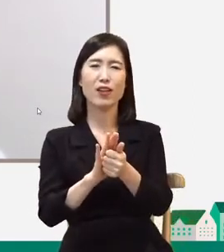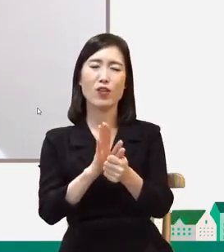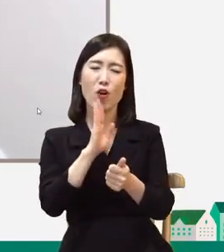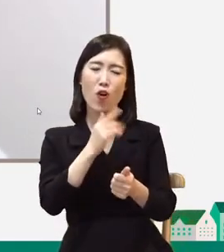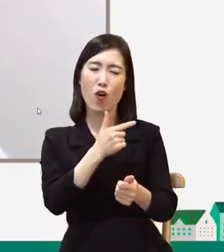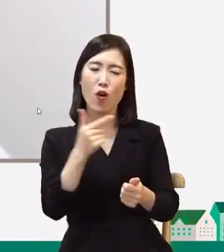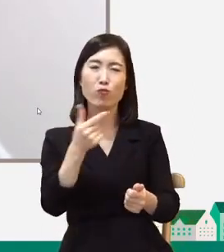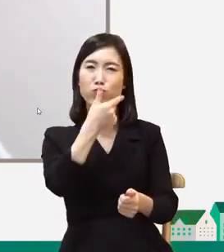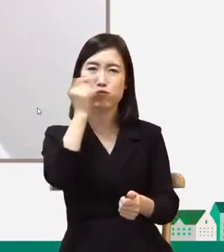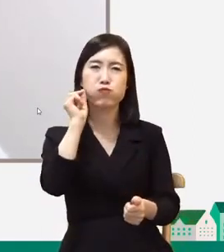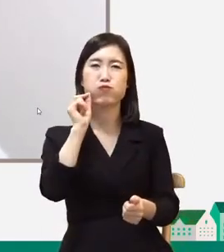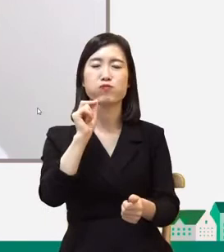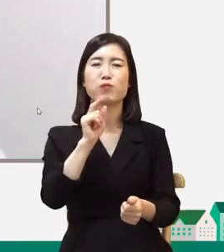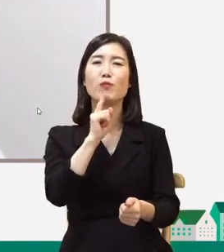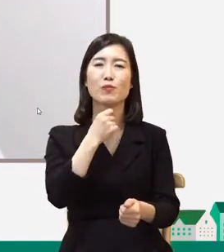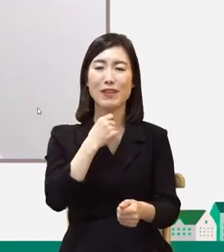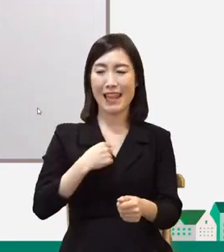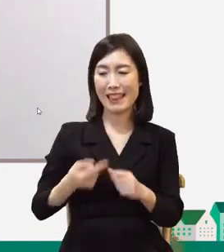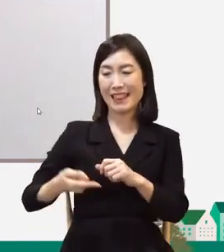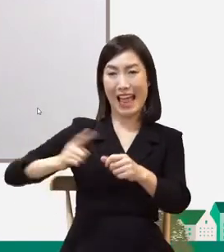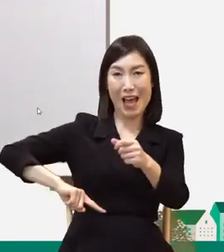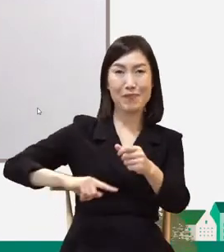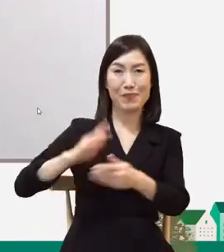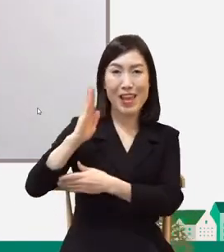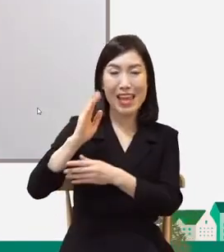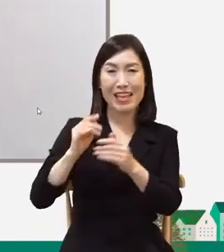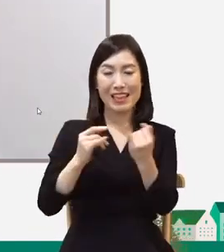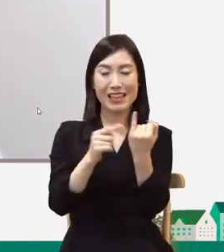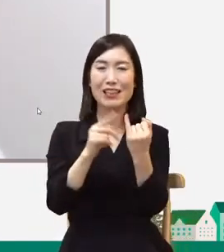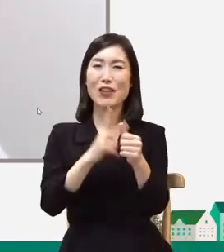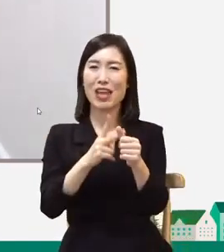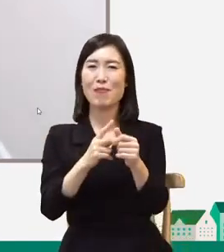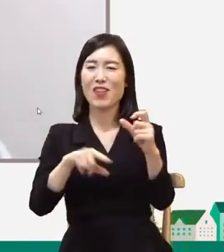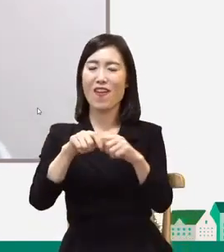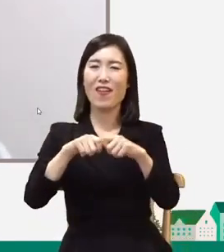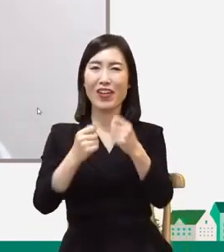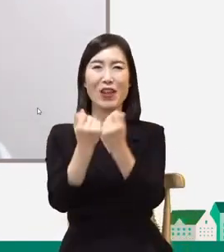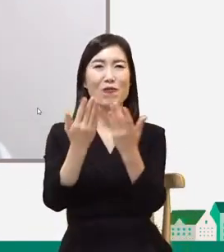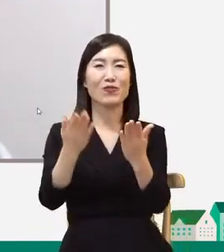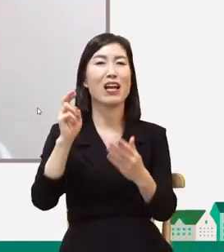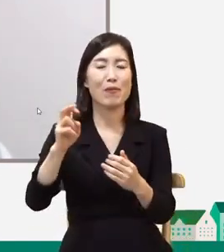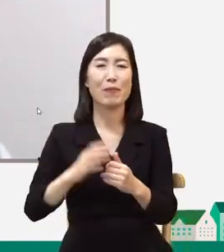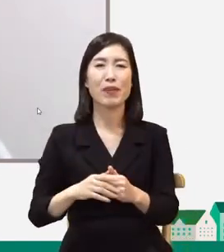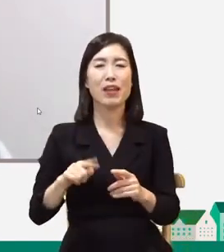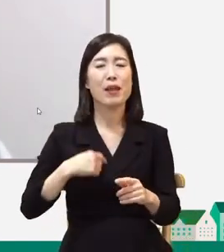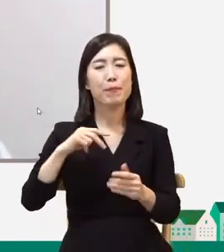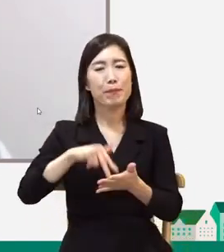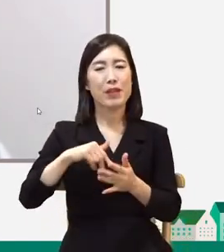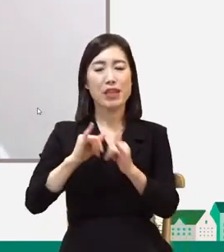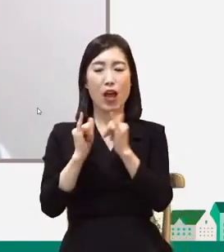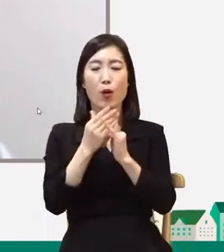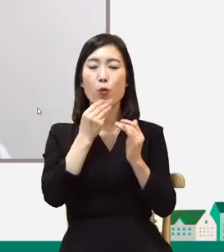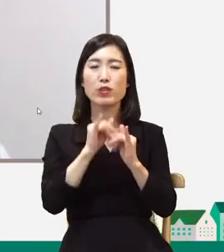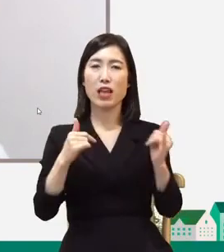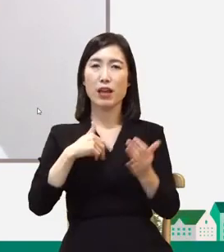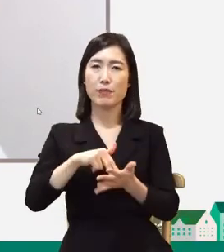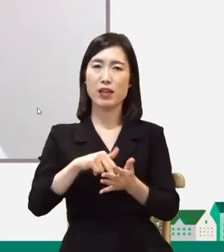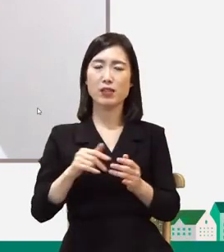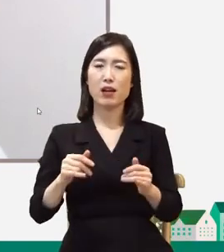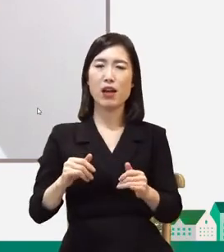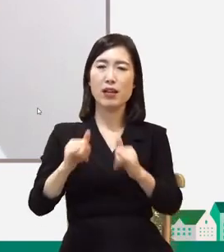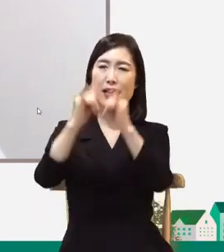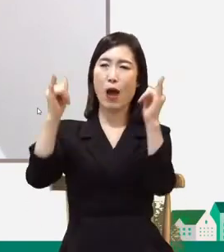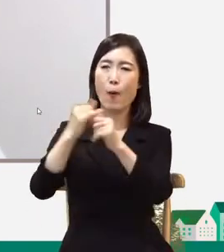말씀을 드리고 싶은데요. 이런 부분들 사회적 압력에 대해서 너무 우리가 약하다.